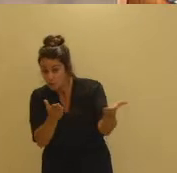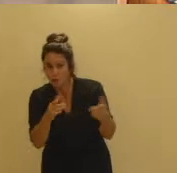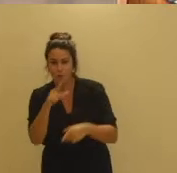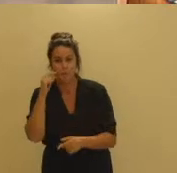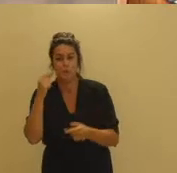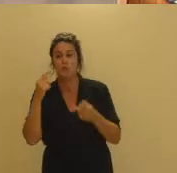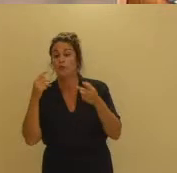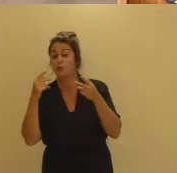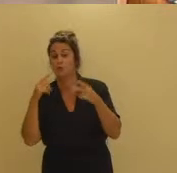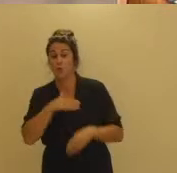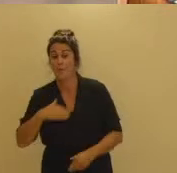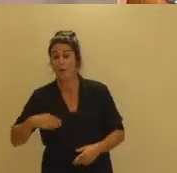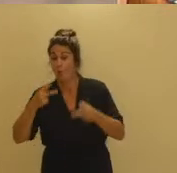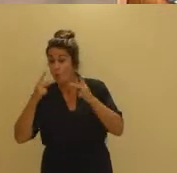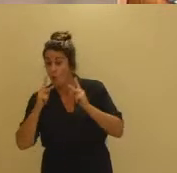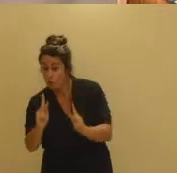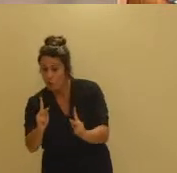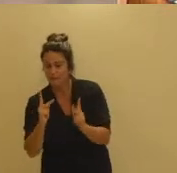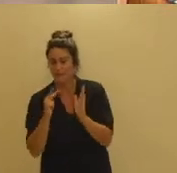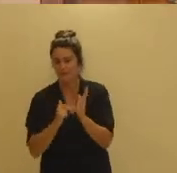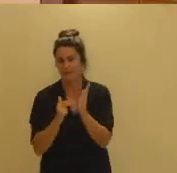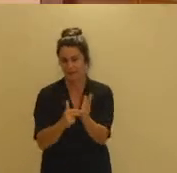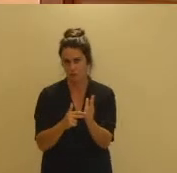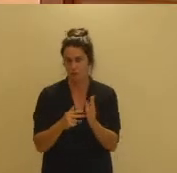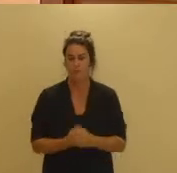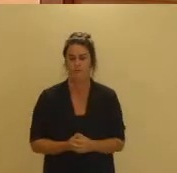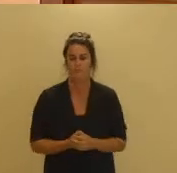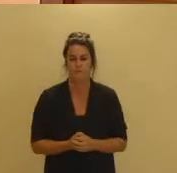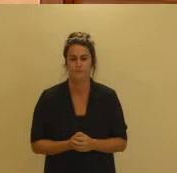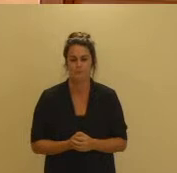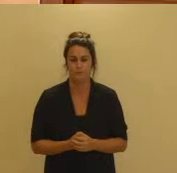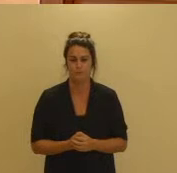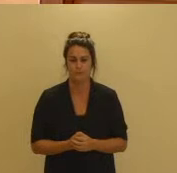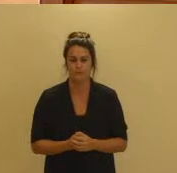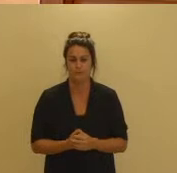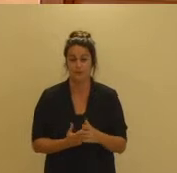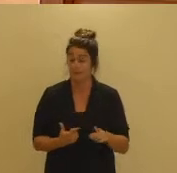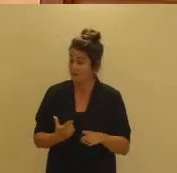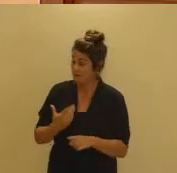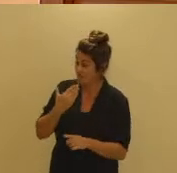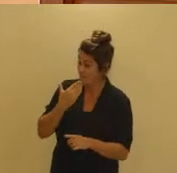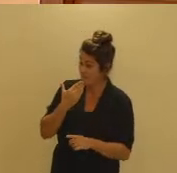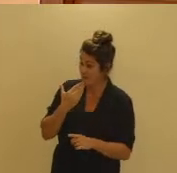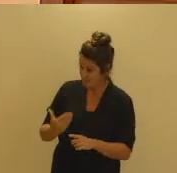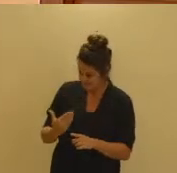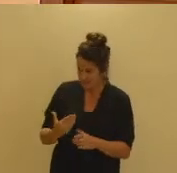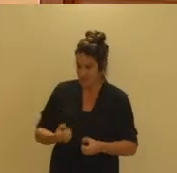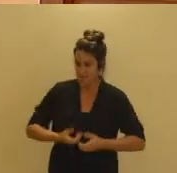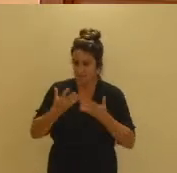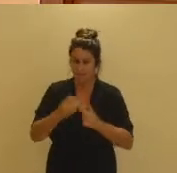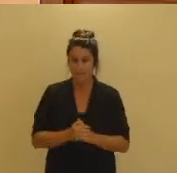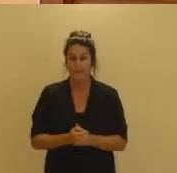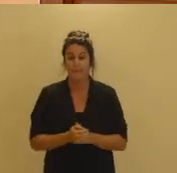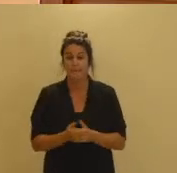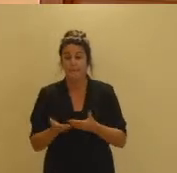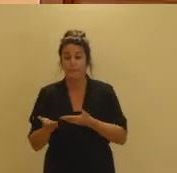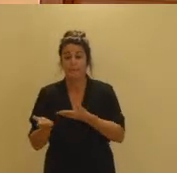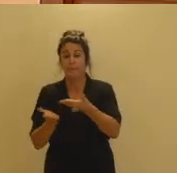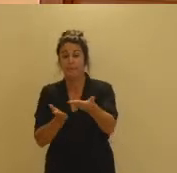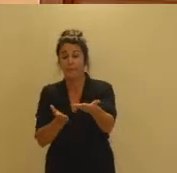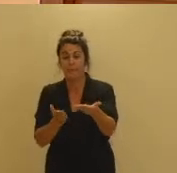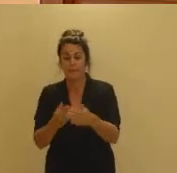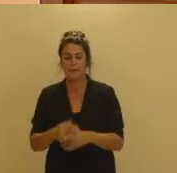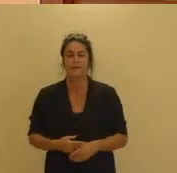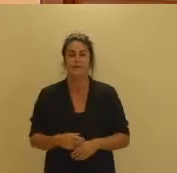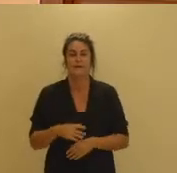la convention et tous les documents relatifs à celle-ci. Merci M. Rassousta. Oui, je passe la parole à une question de